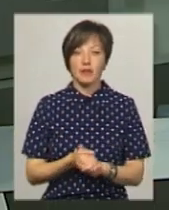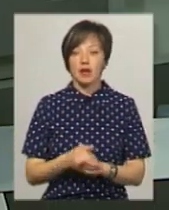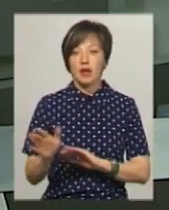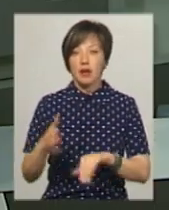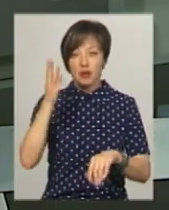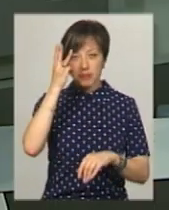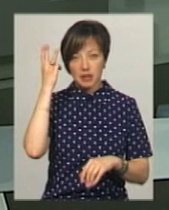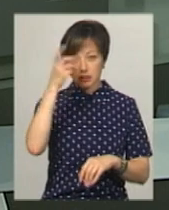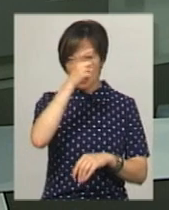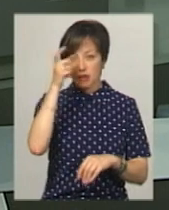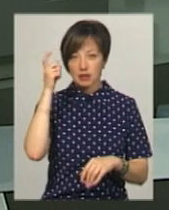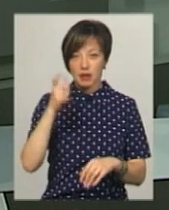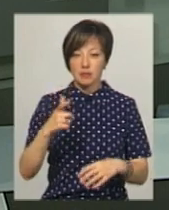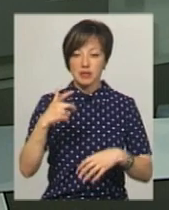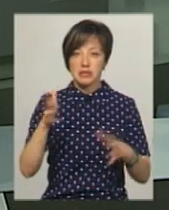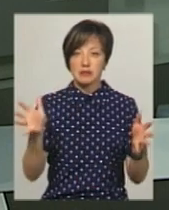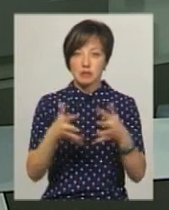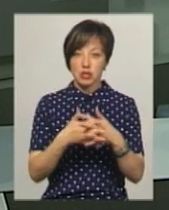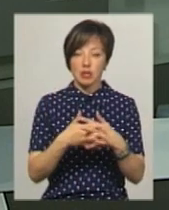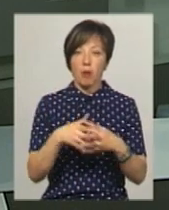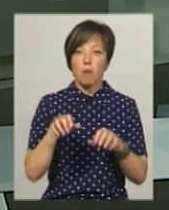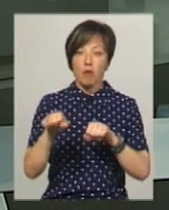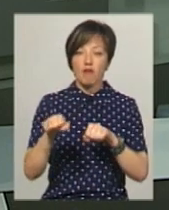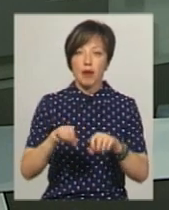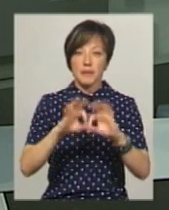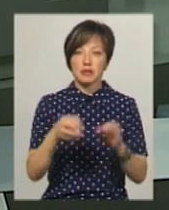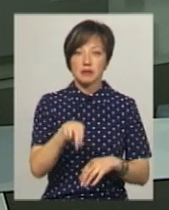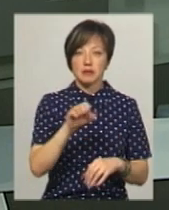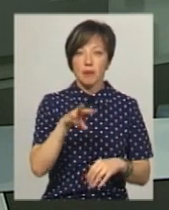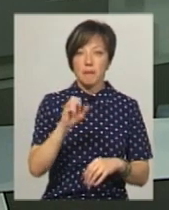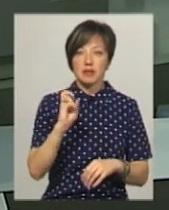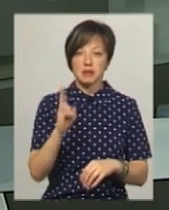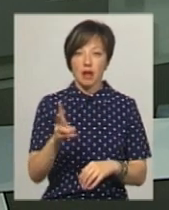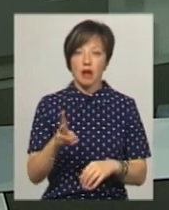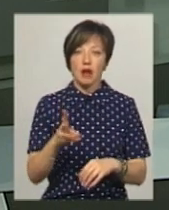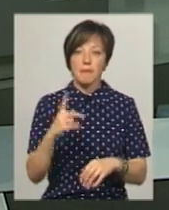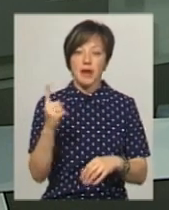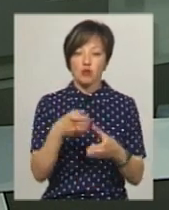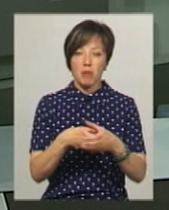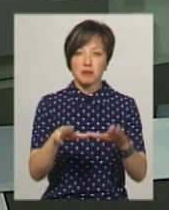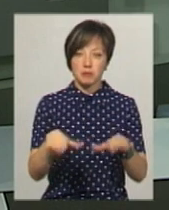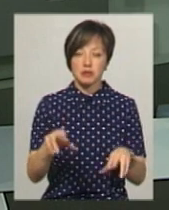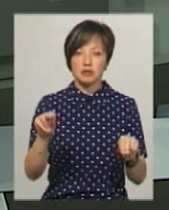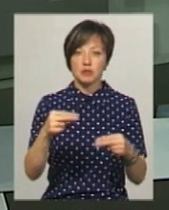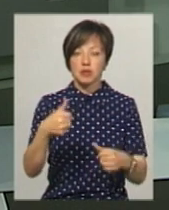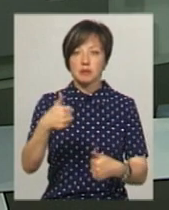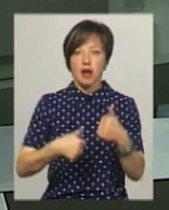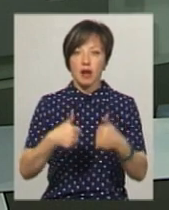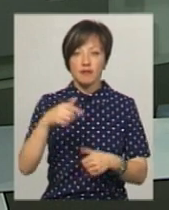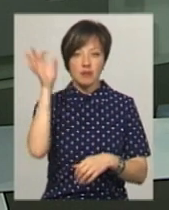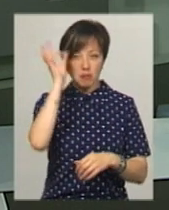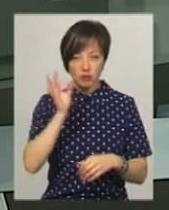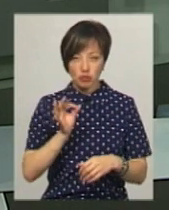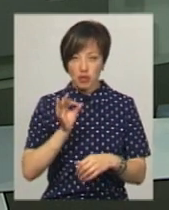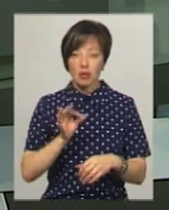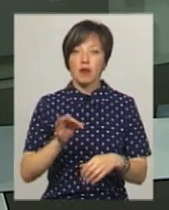Хмельницька академія змішаних бойових мистецтв «Дамас» здобула перше командне місце на чемпіонаті «Нага». Змагання відбувалися в Німеччині, в місті Лімбург.